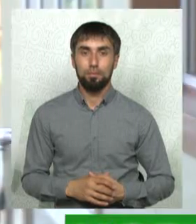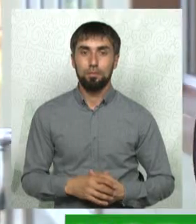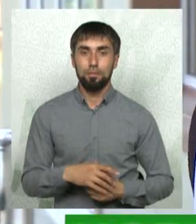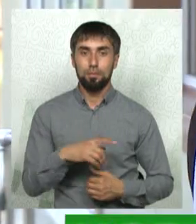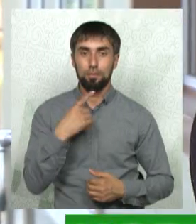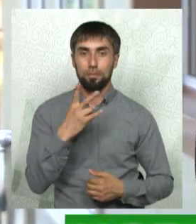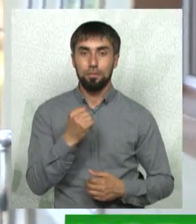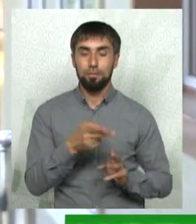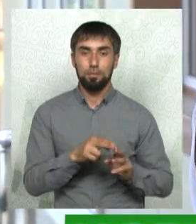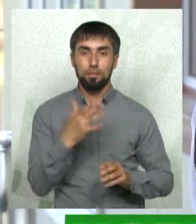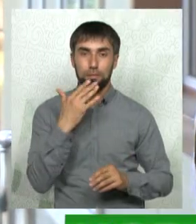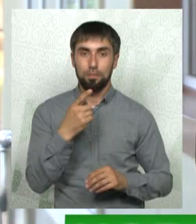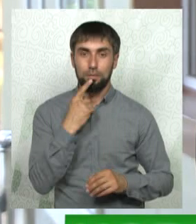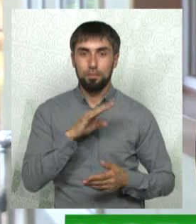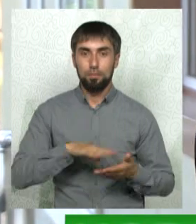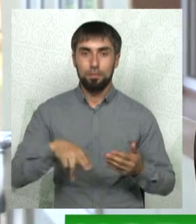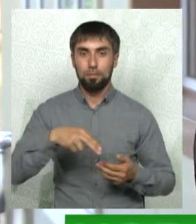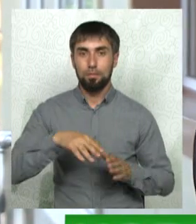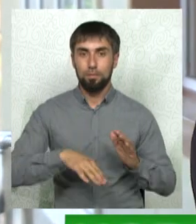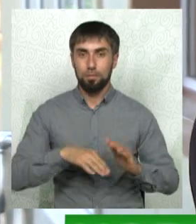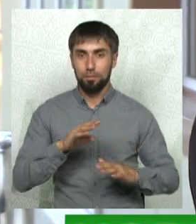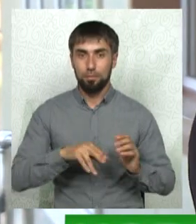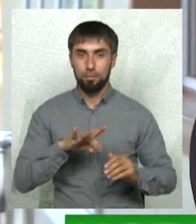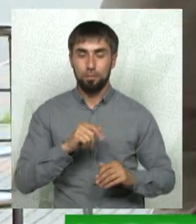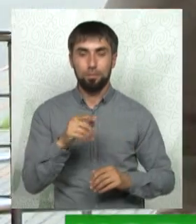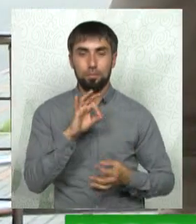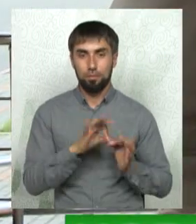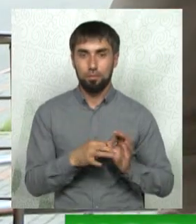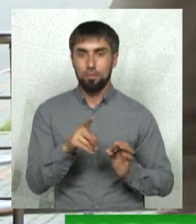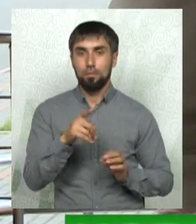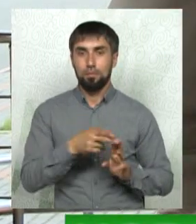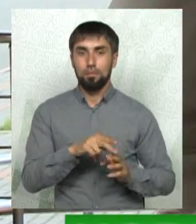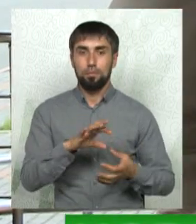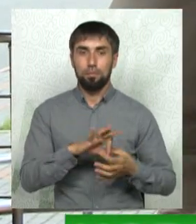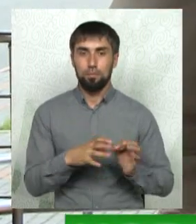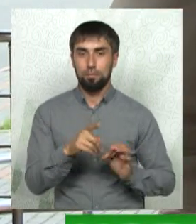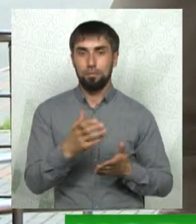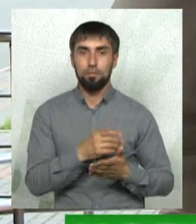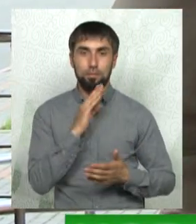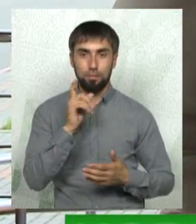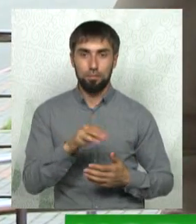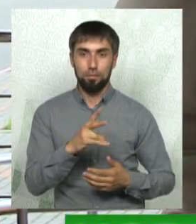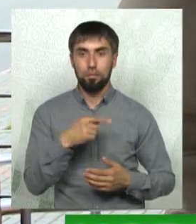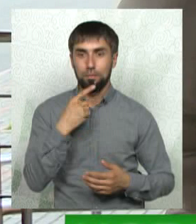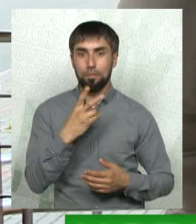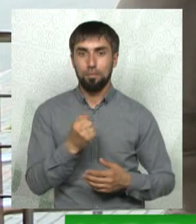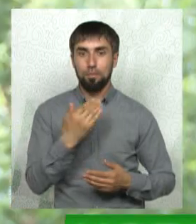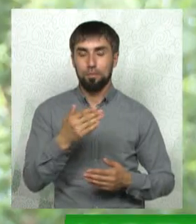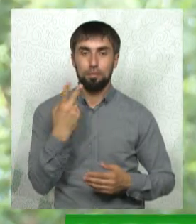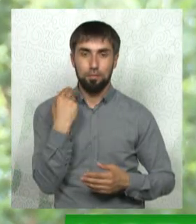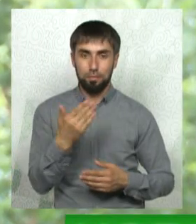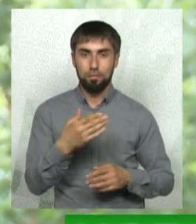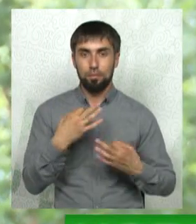Заговорить на иностранном языке без практики сложно. Аминта Бекова – призер Республиканской олимпиады по английскому. Она говорит на нем